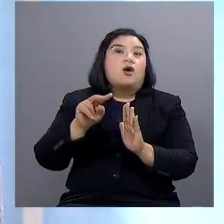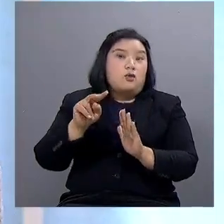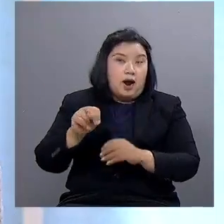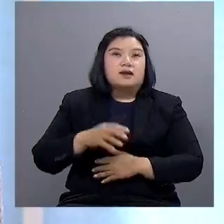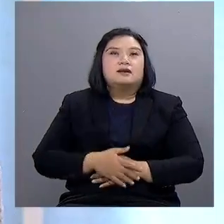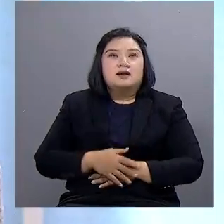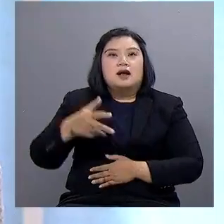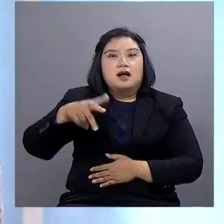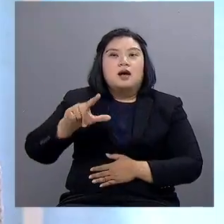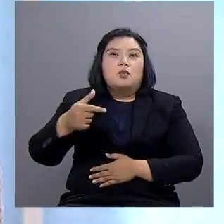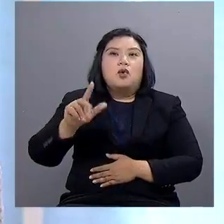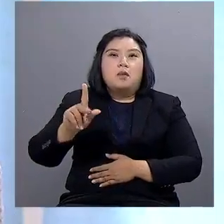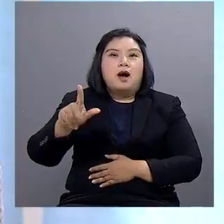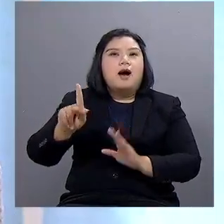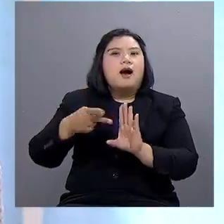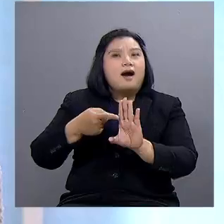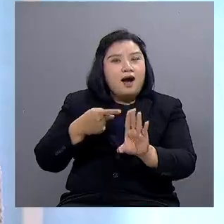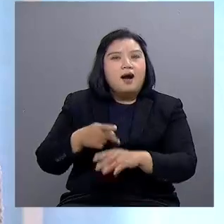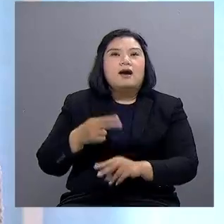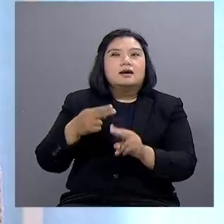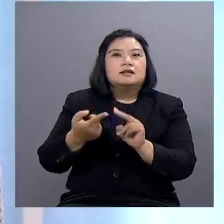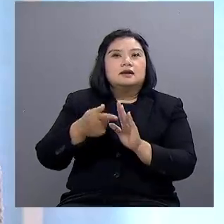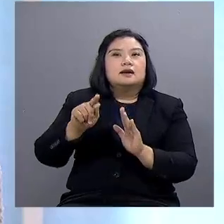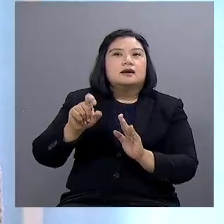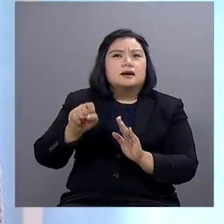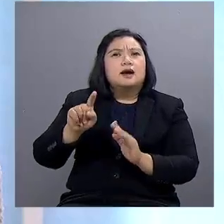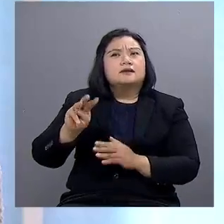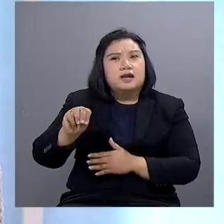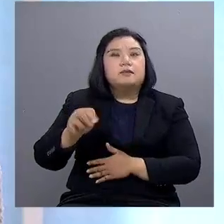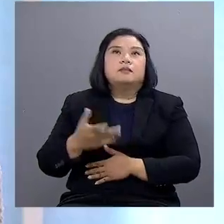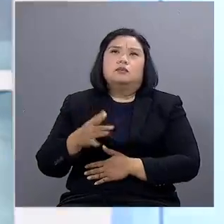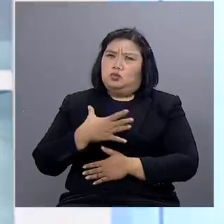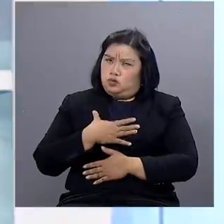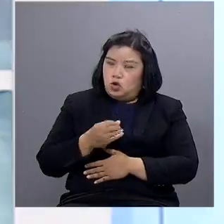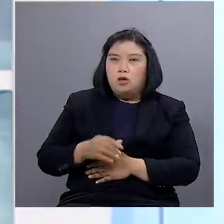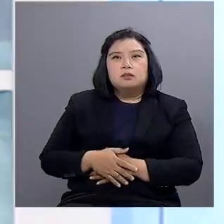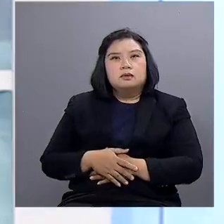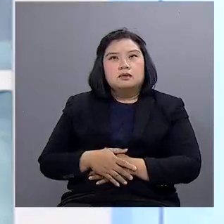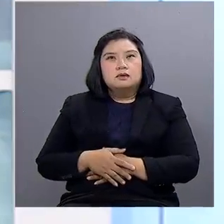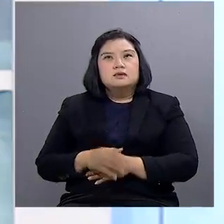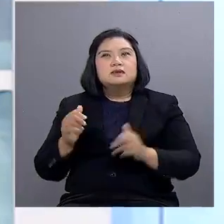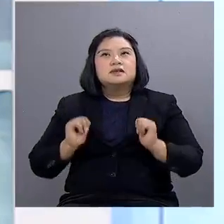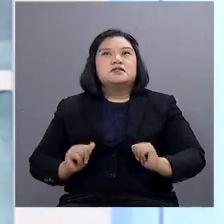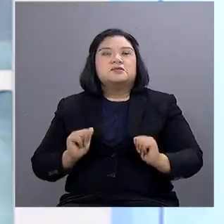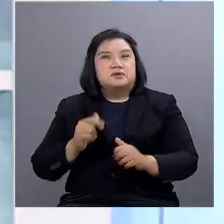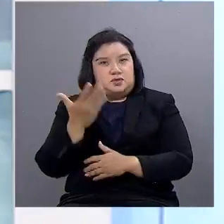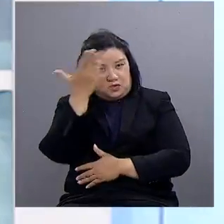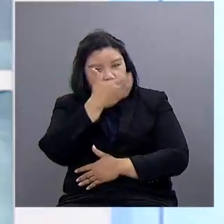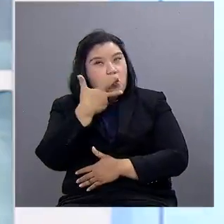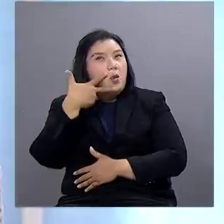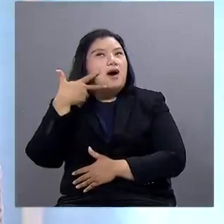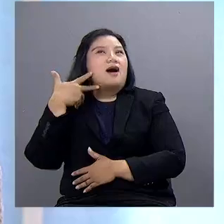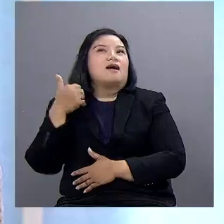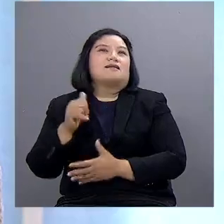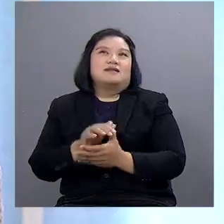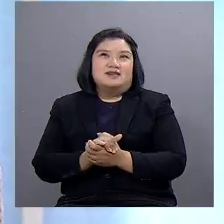คุณวนิดาด้วยคุณเกษมสิริเนี่ยพี่เกษมสิริบอกว่าชอบเวลาน้องเป้ยิ้มมากเลยทำให้โลกเนี่ยดูสดใสพี่อ้อยกาญ